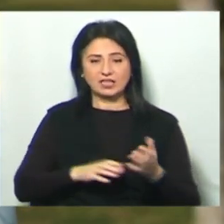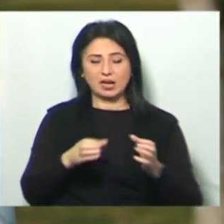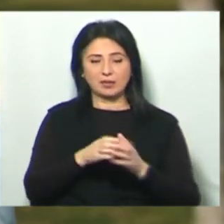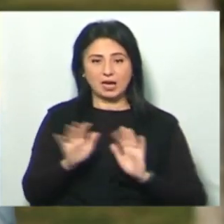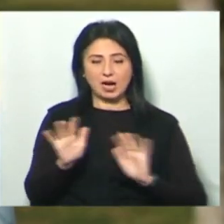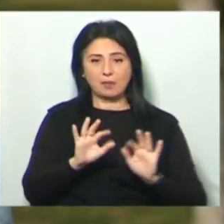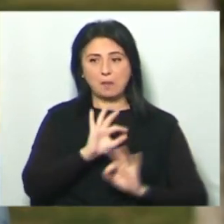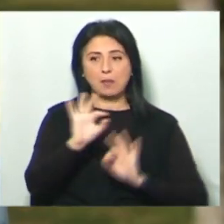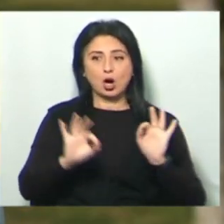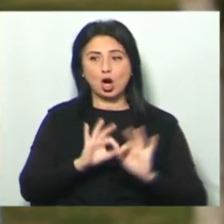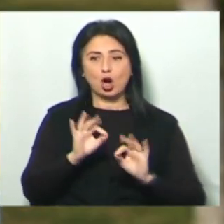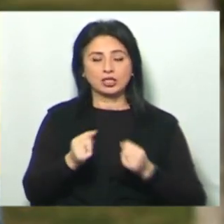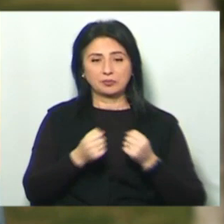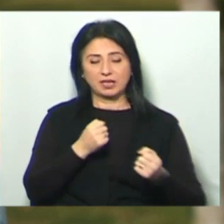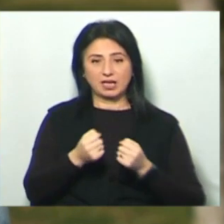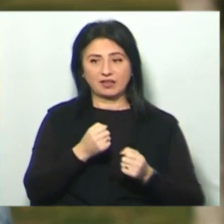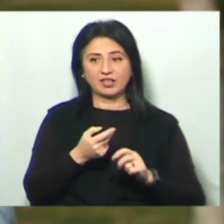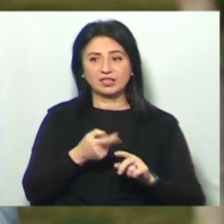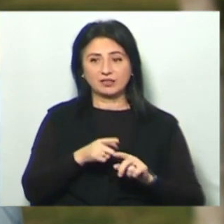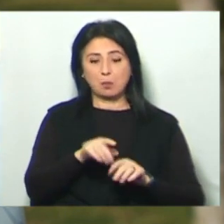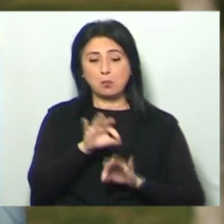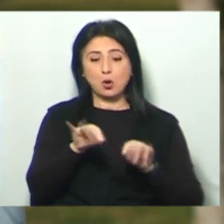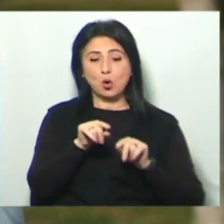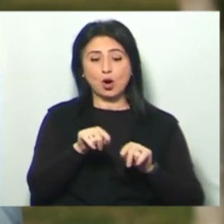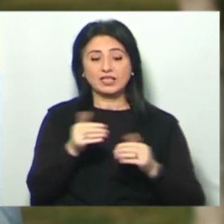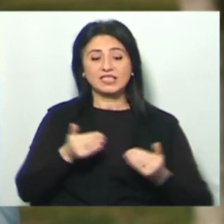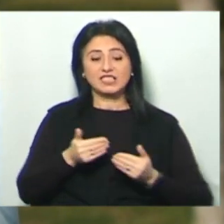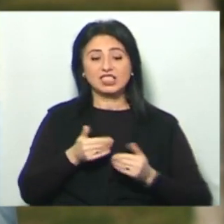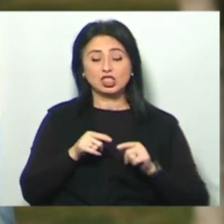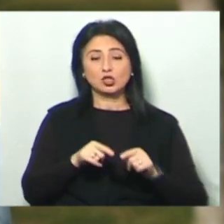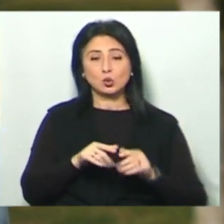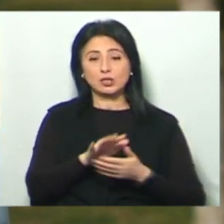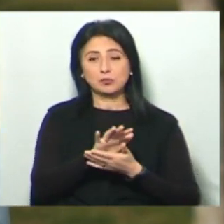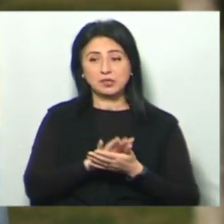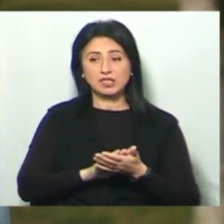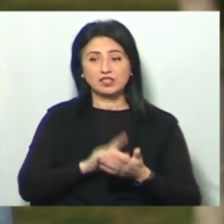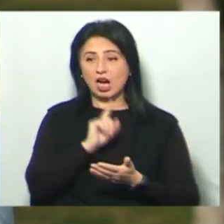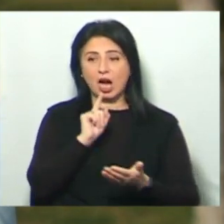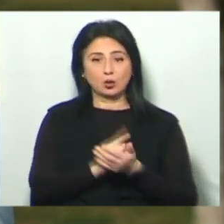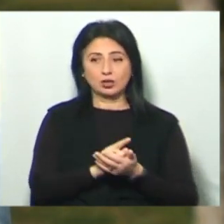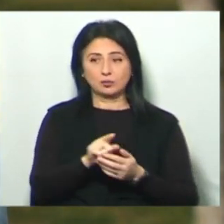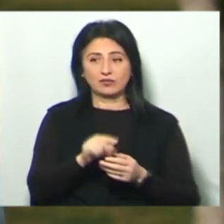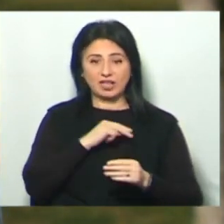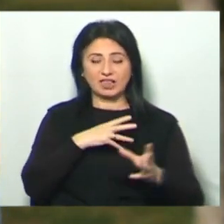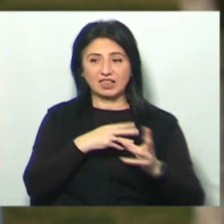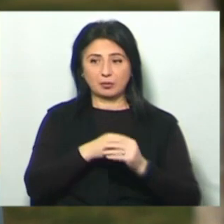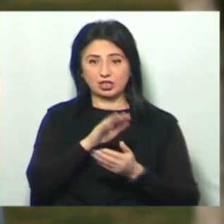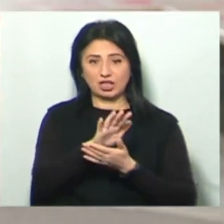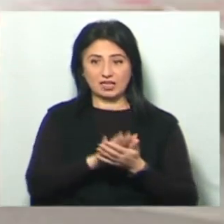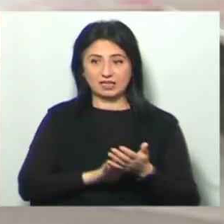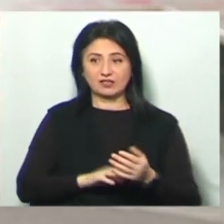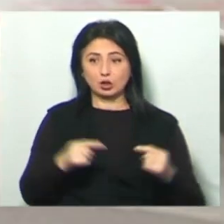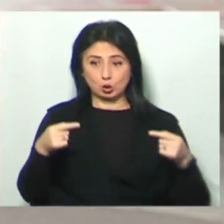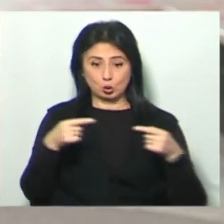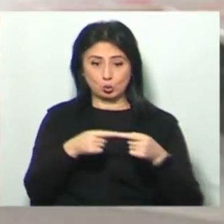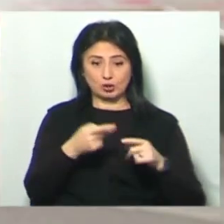კამპანიას. პროექტი არის მდგრადი და პროექტის სიცოცხლის უნარიანობისთვის აუცილებელია, რომ ეს თანამშრომლობა გაგრძელდეს.